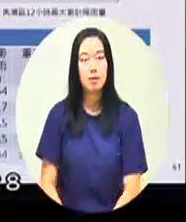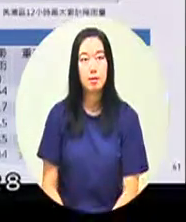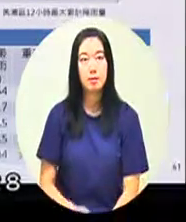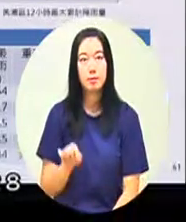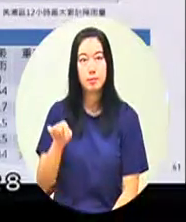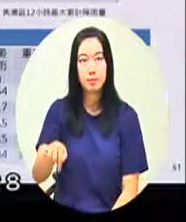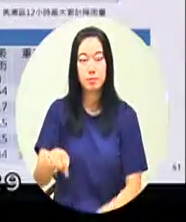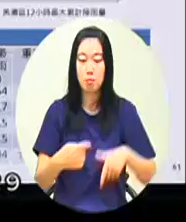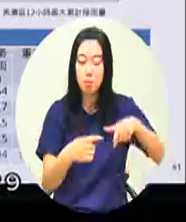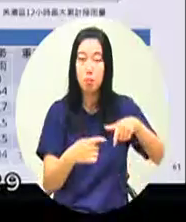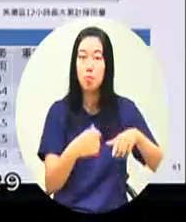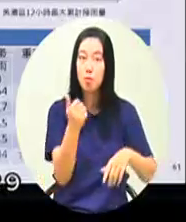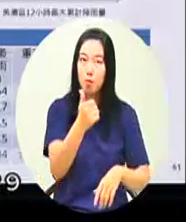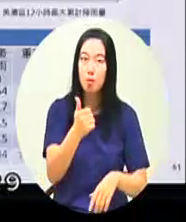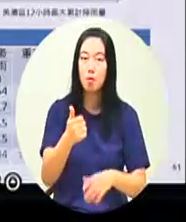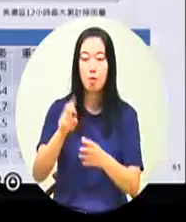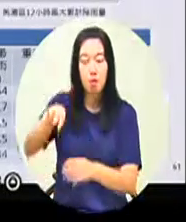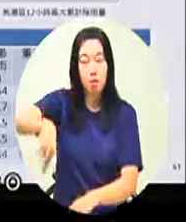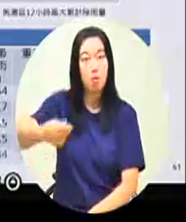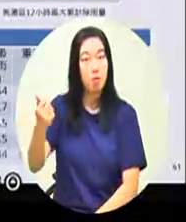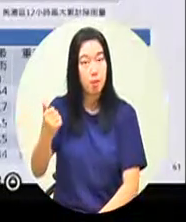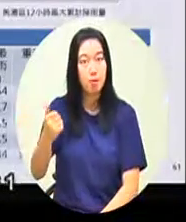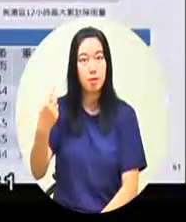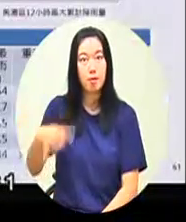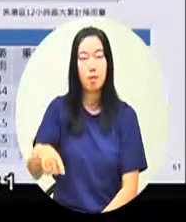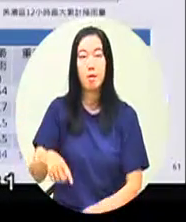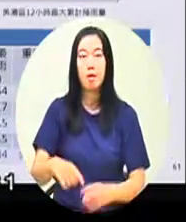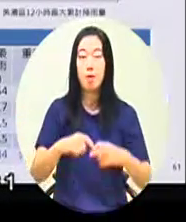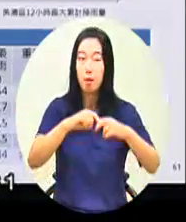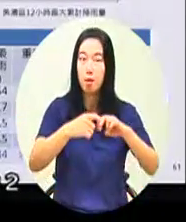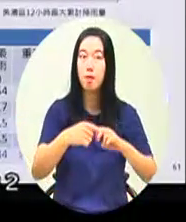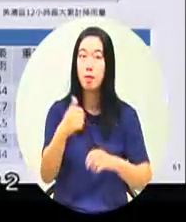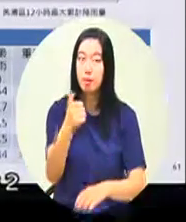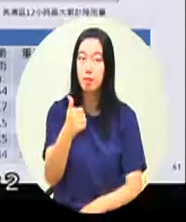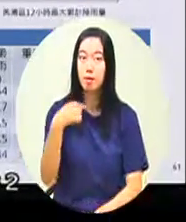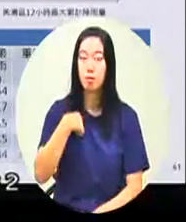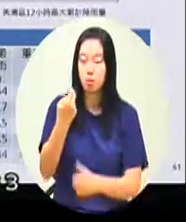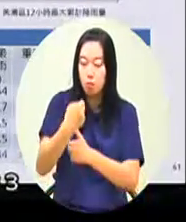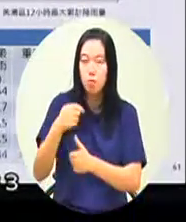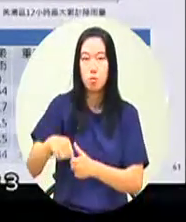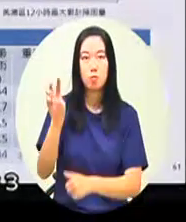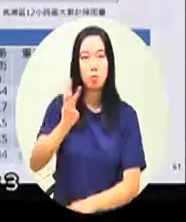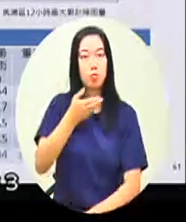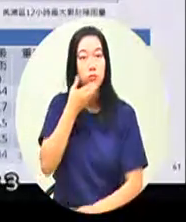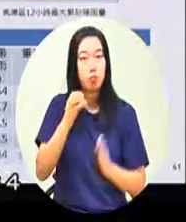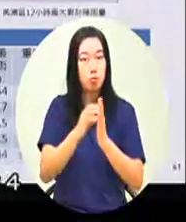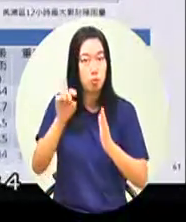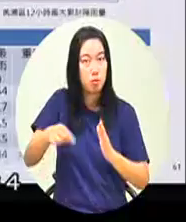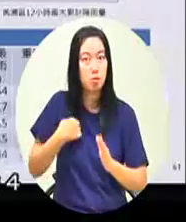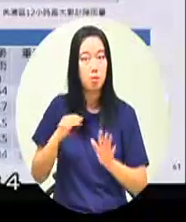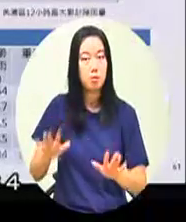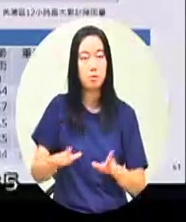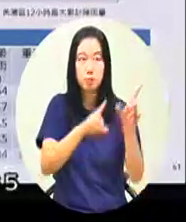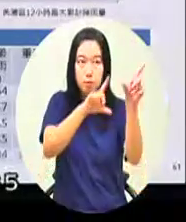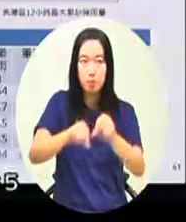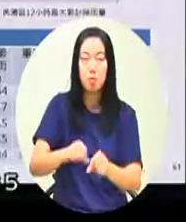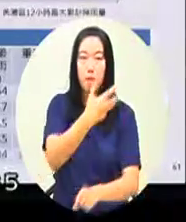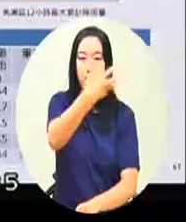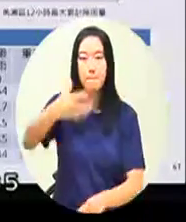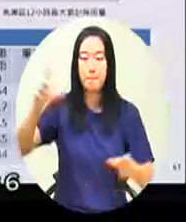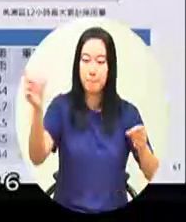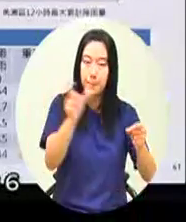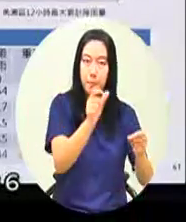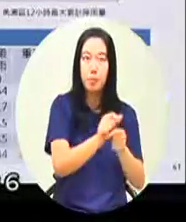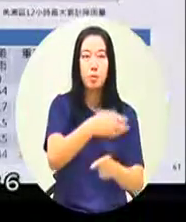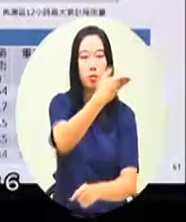钟议员还有刘议员，还有我们的林议员有要求，这个部分水利局这边目前已经参照莫拉克、凡纳